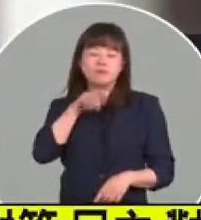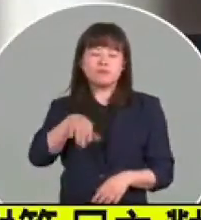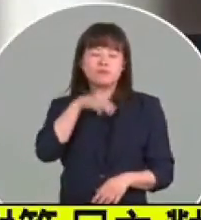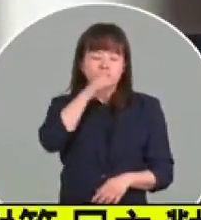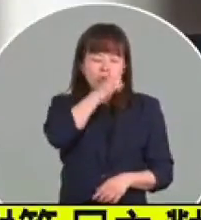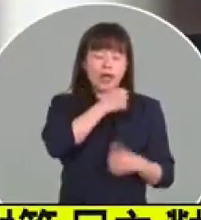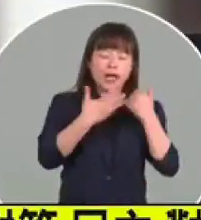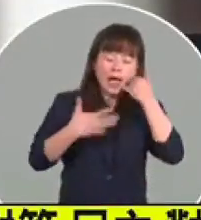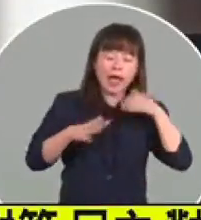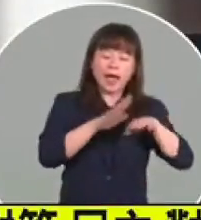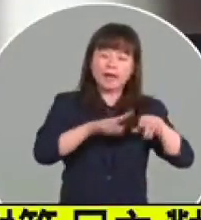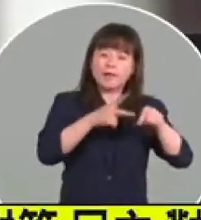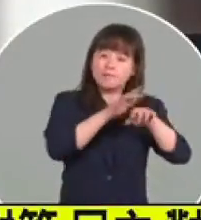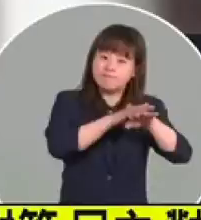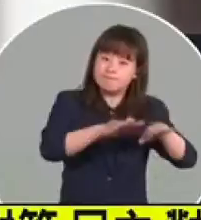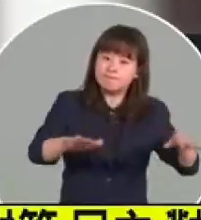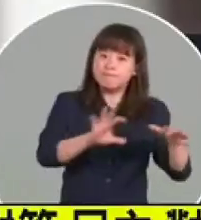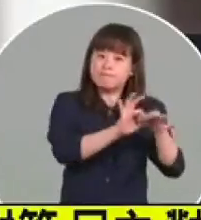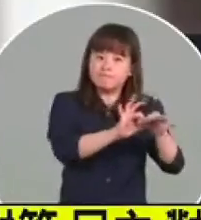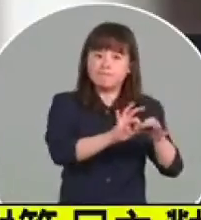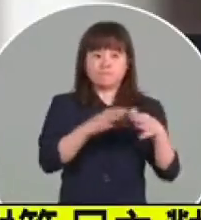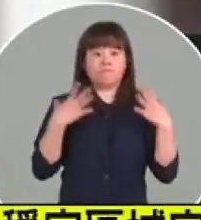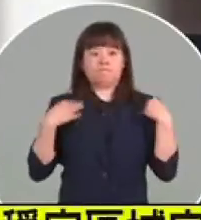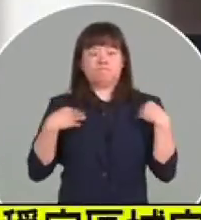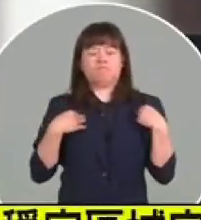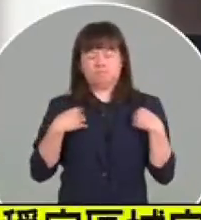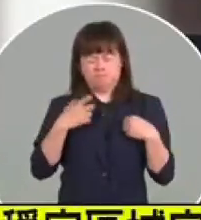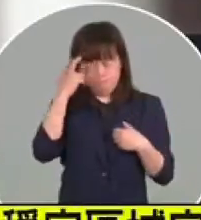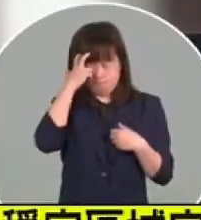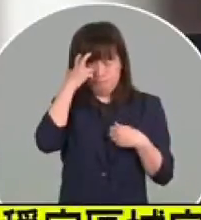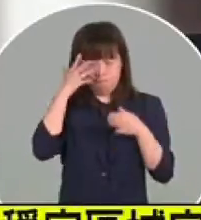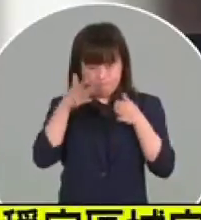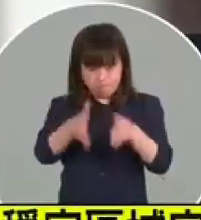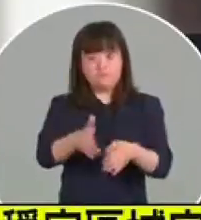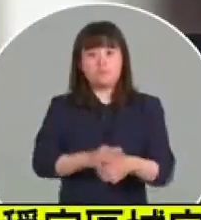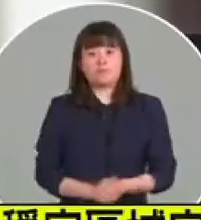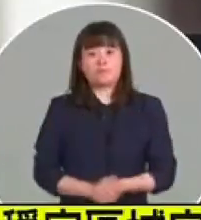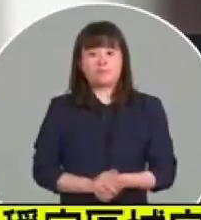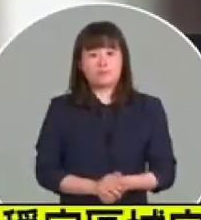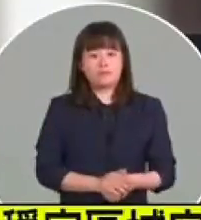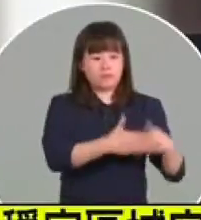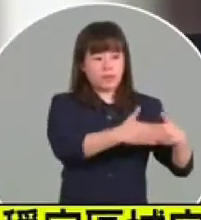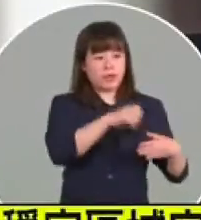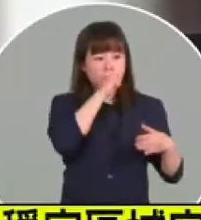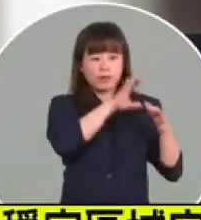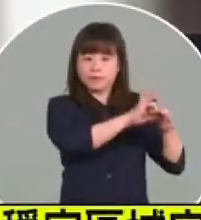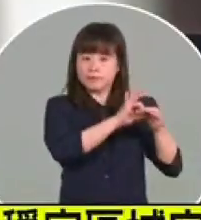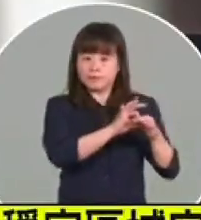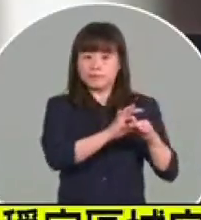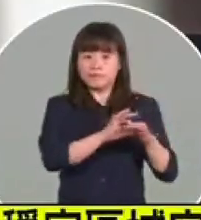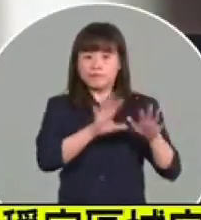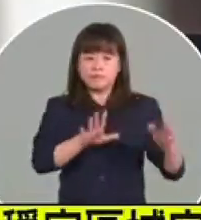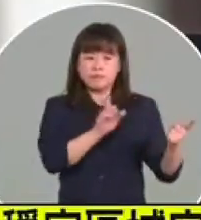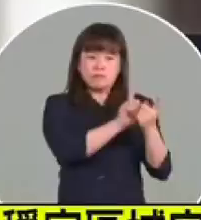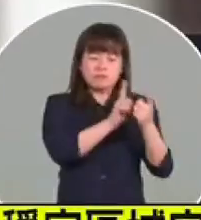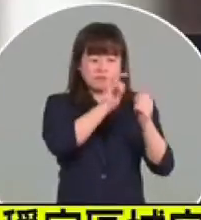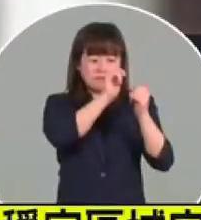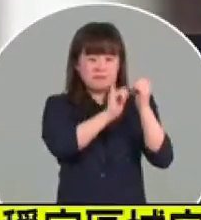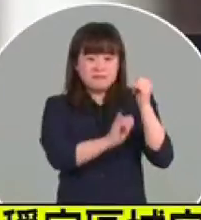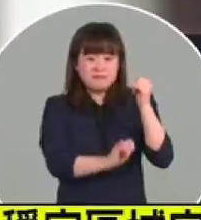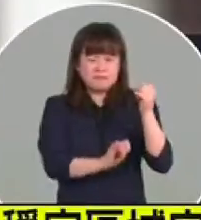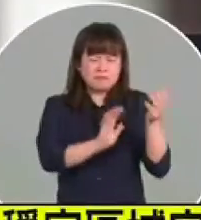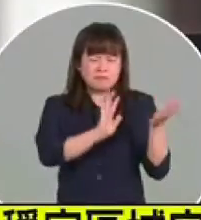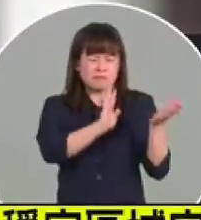持台海和平稳定现状的一贯立场。两岸关系正处于历史